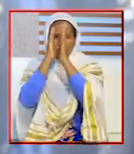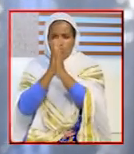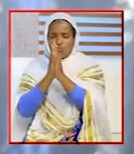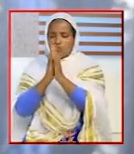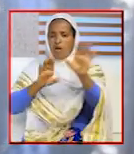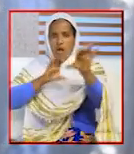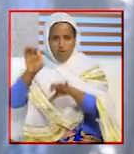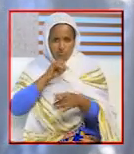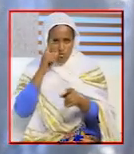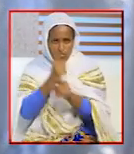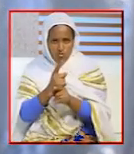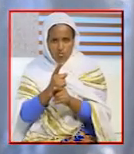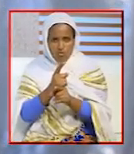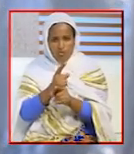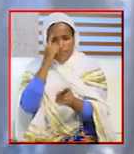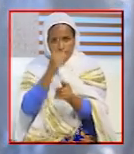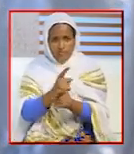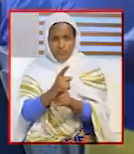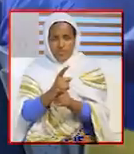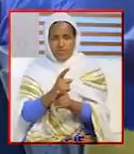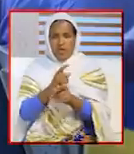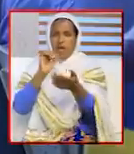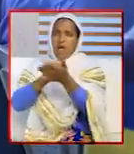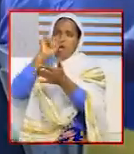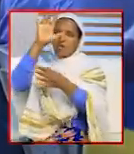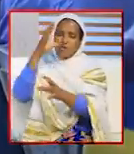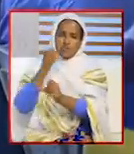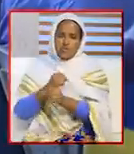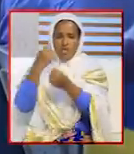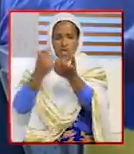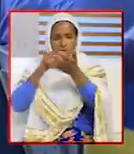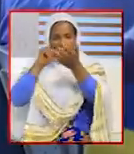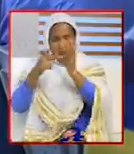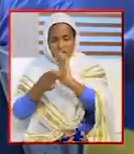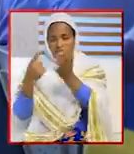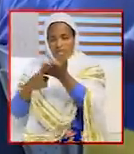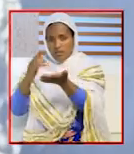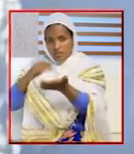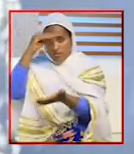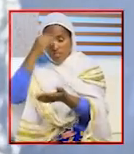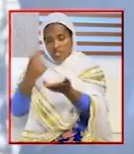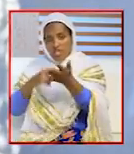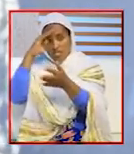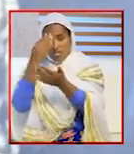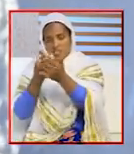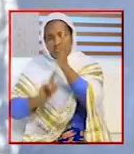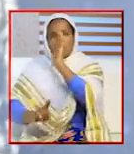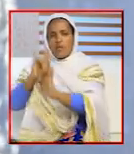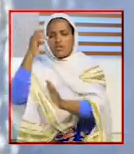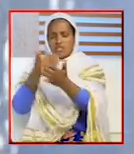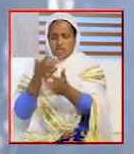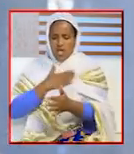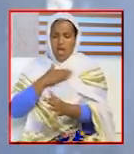እኮ ጸልዮ ነው አይደል? አይደለም እንዴ? አደራ የሚወስደው ይሄ ማለት ይሄንን ትምህርት ይሄ ልጅ እስኪያድግ